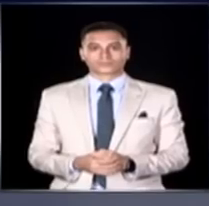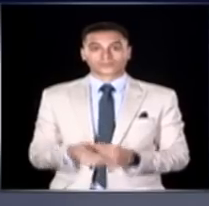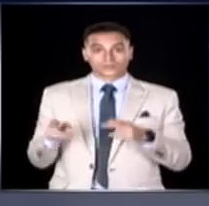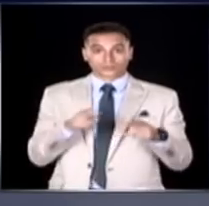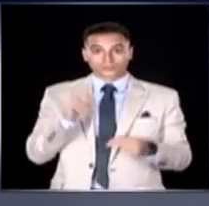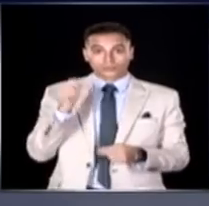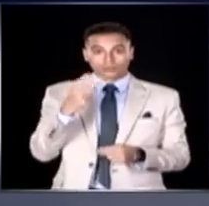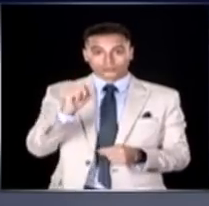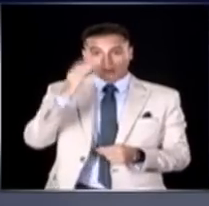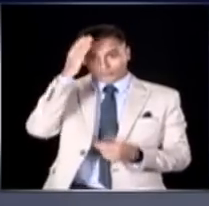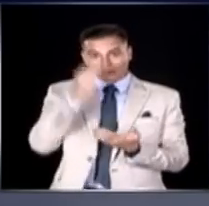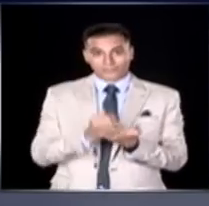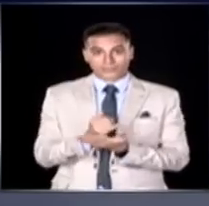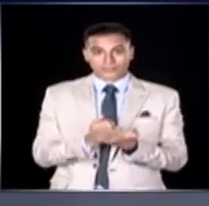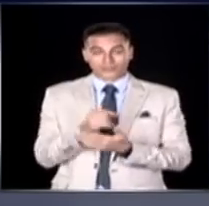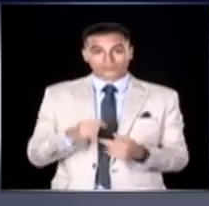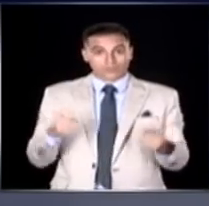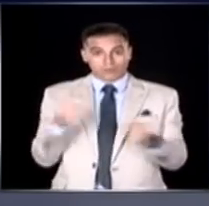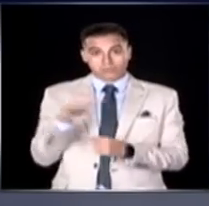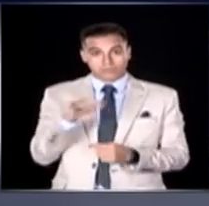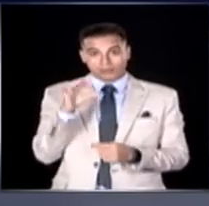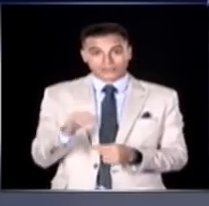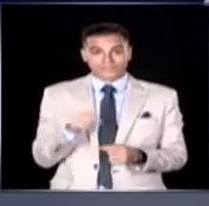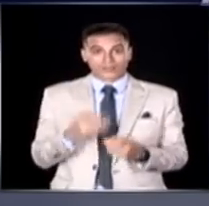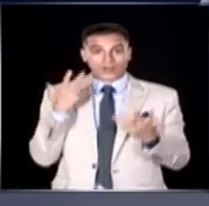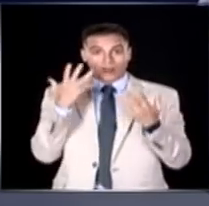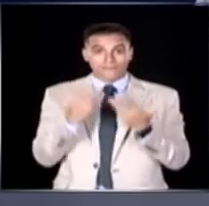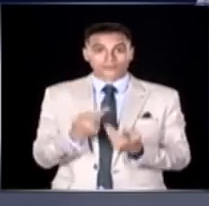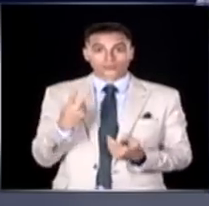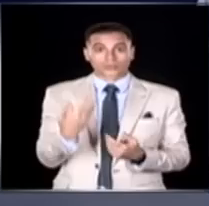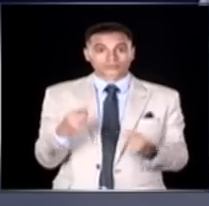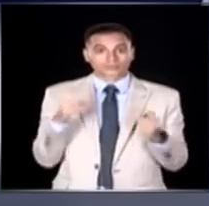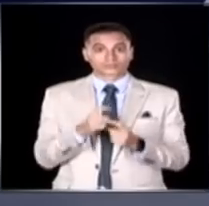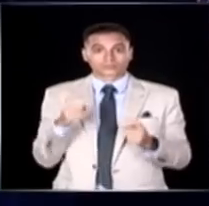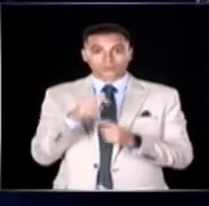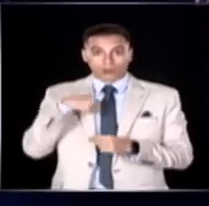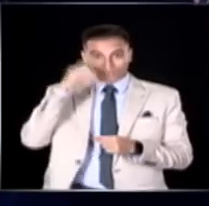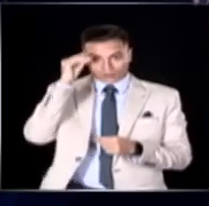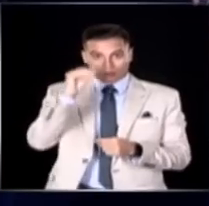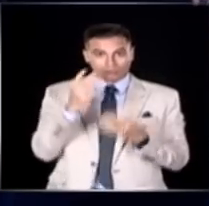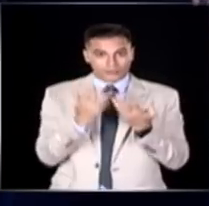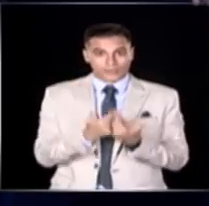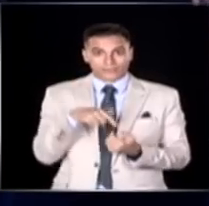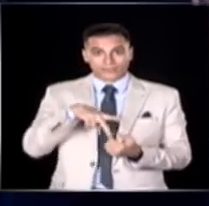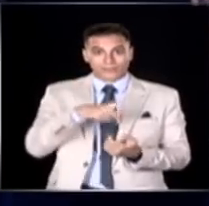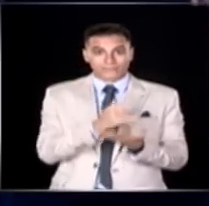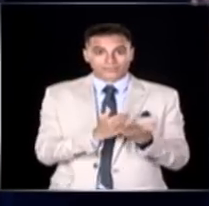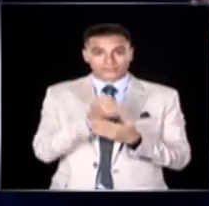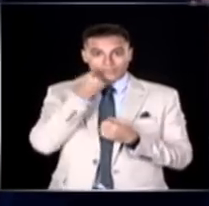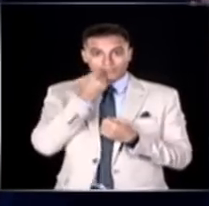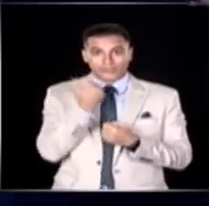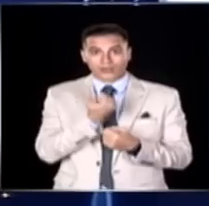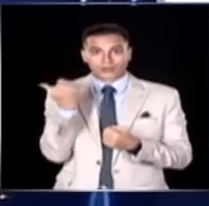الموسم ال 13 عباقرة المدارس، ومباراة مهمة في دور ال 32، وهفكركم بالنتيجة. 80 مغاغة